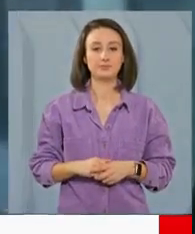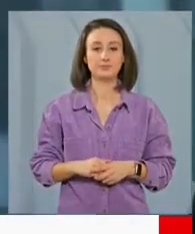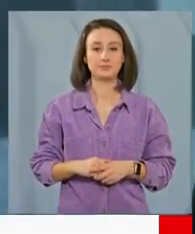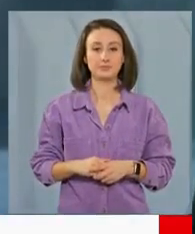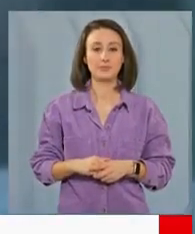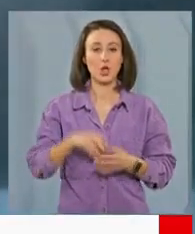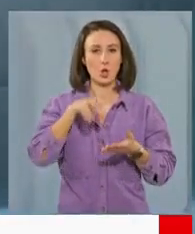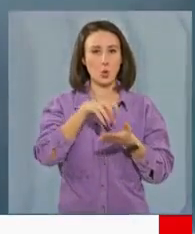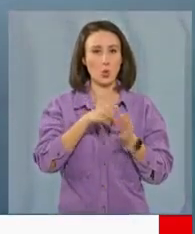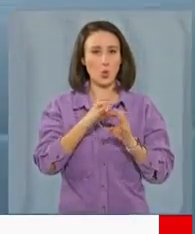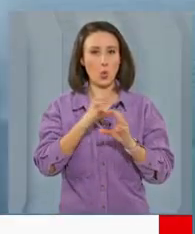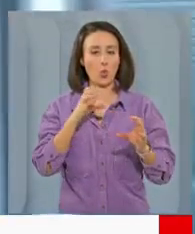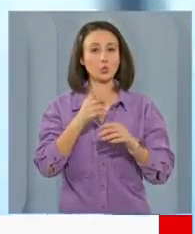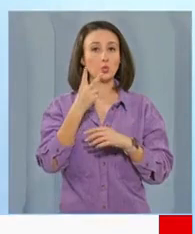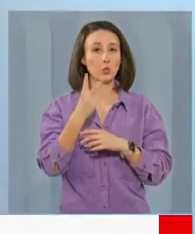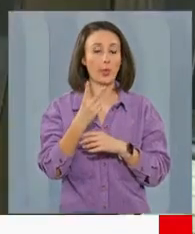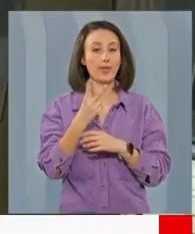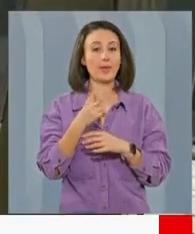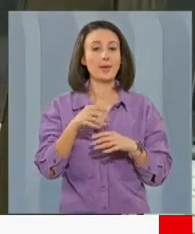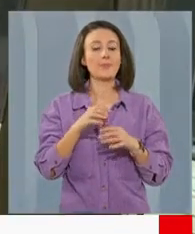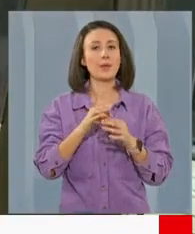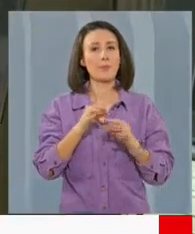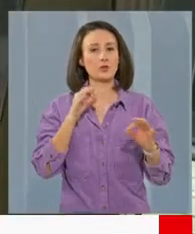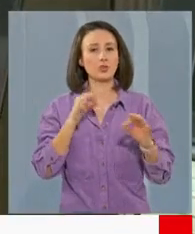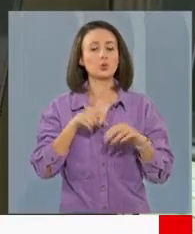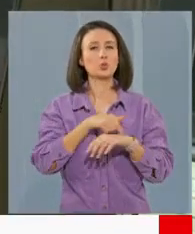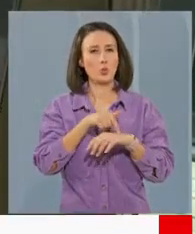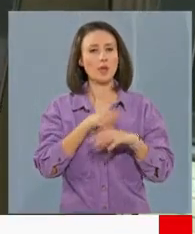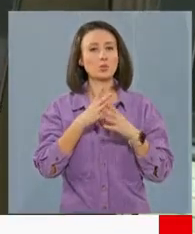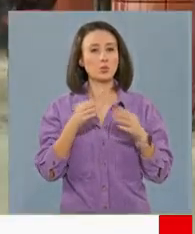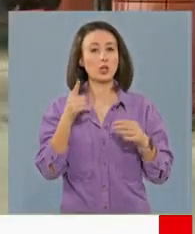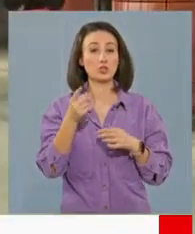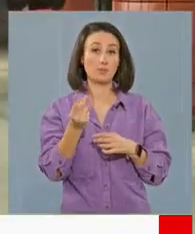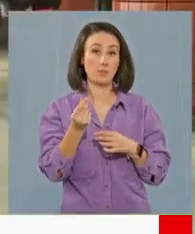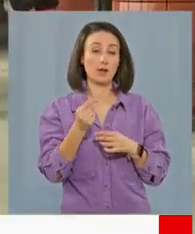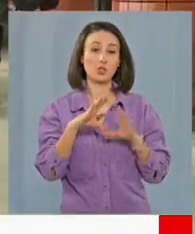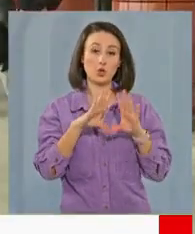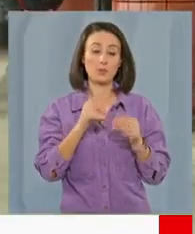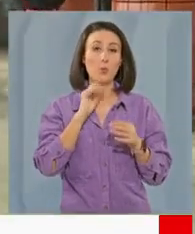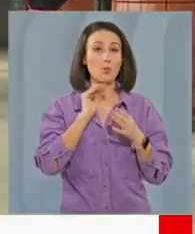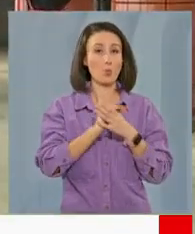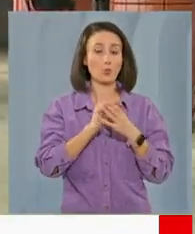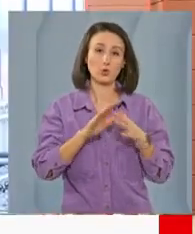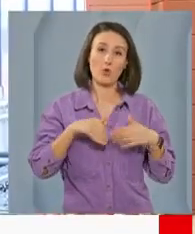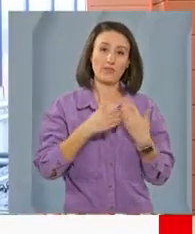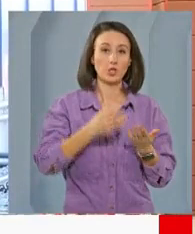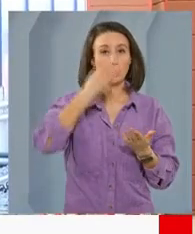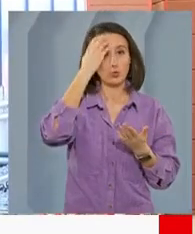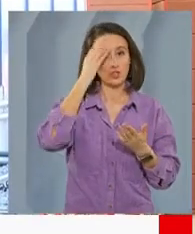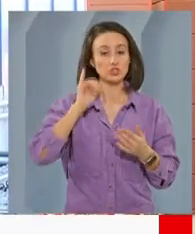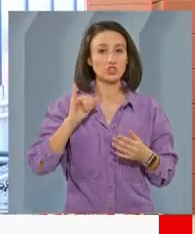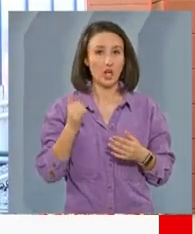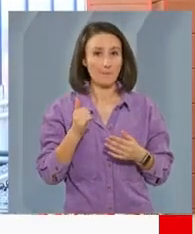lotul 2 al magistralei M6 antrenează de foarte mult timp pentru acești bani România are parte de un împrumut acordat de Guvernul